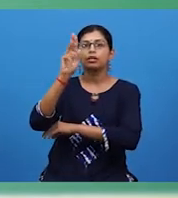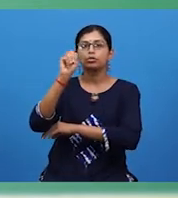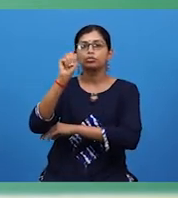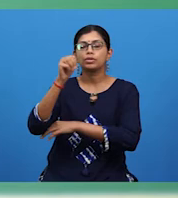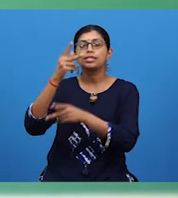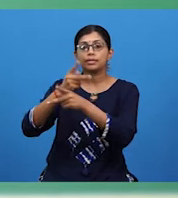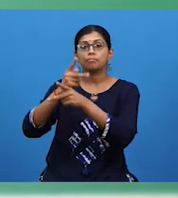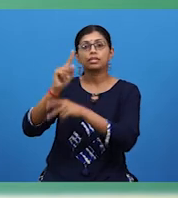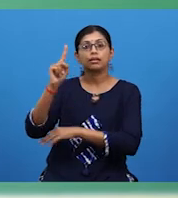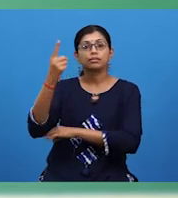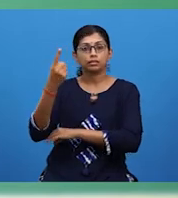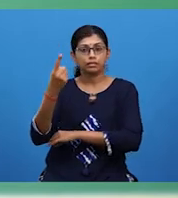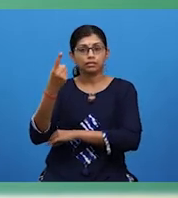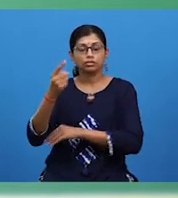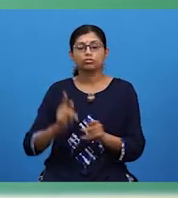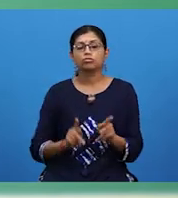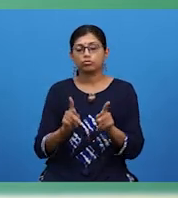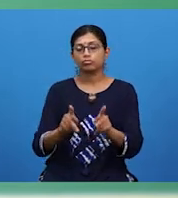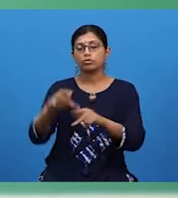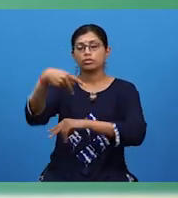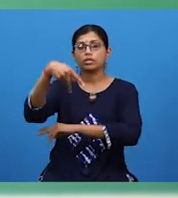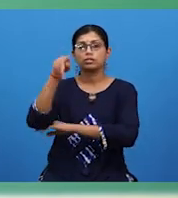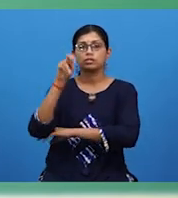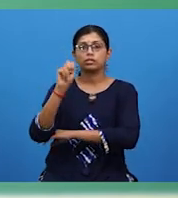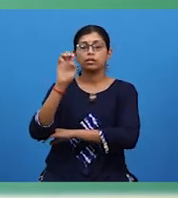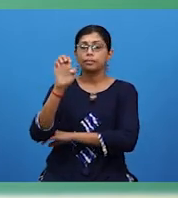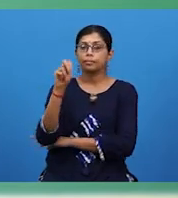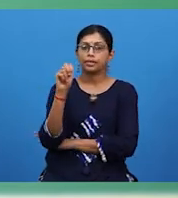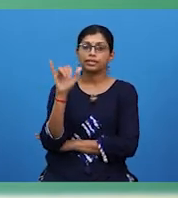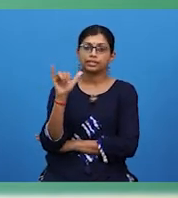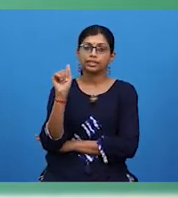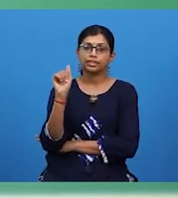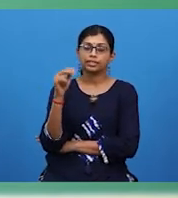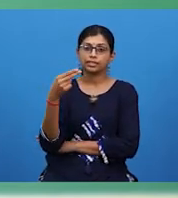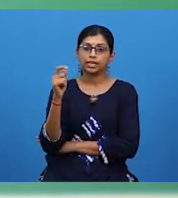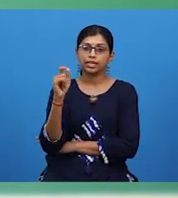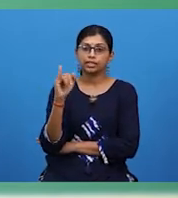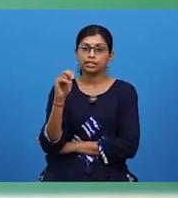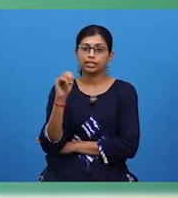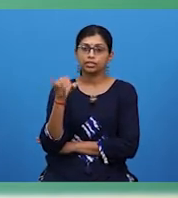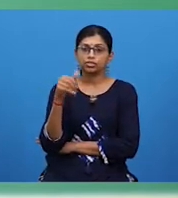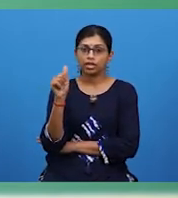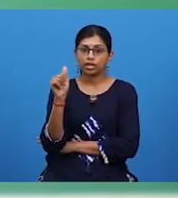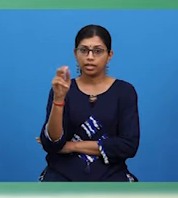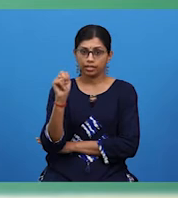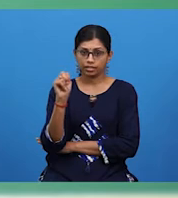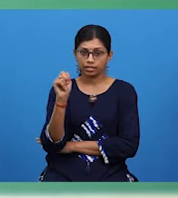Proses penyatinjaan akan berlaku di tubuh di mana tinja disingkirkan daripada melalui tubuh.